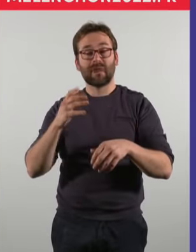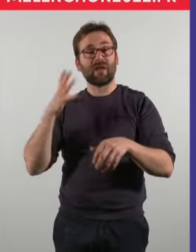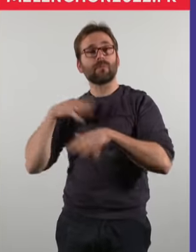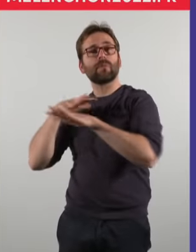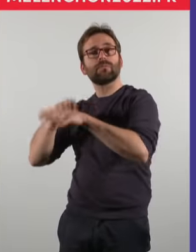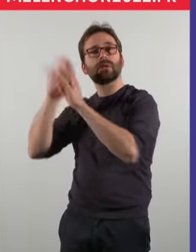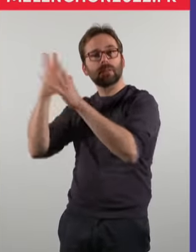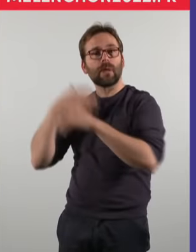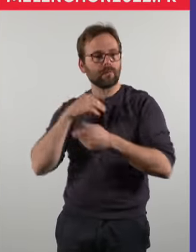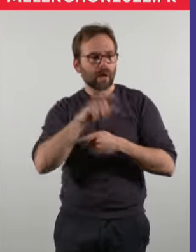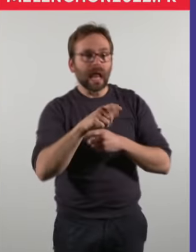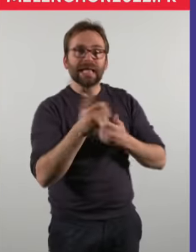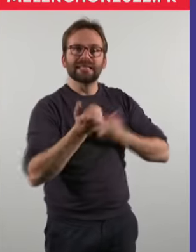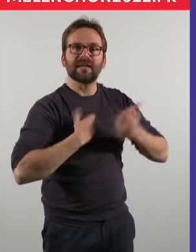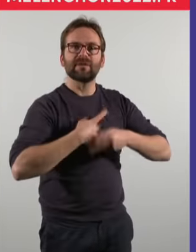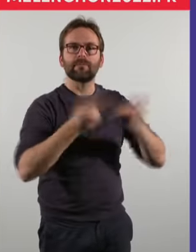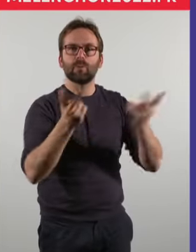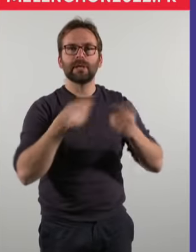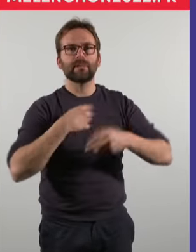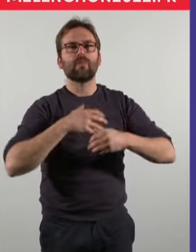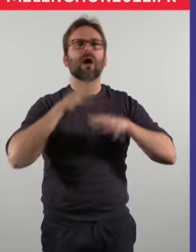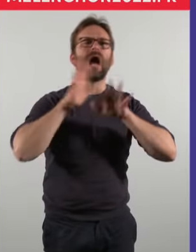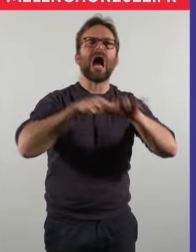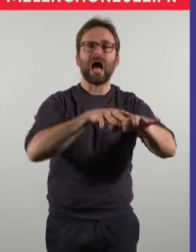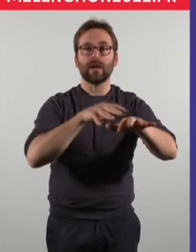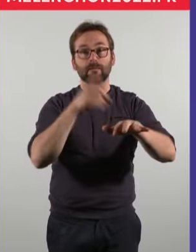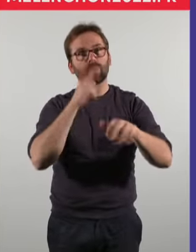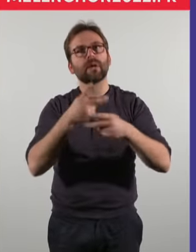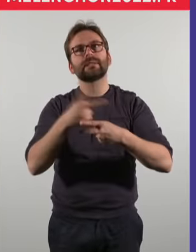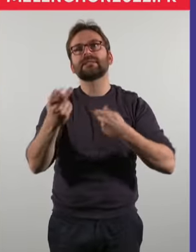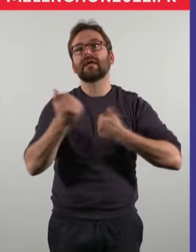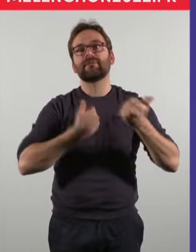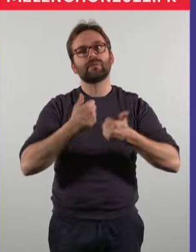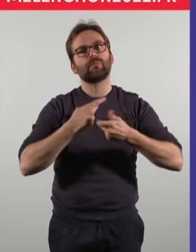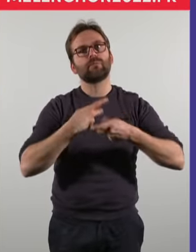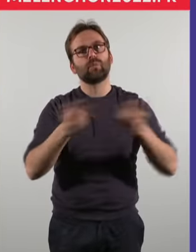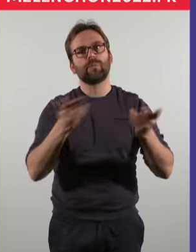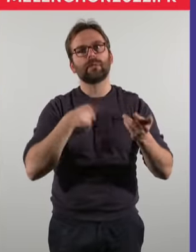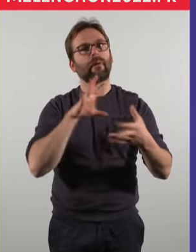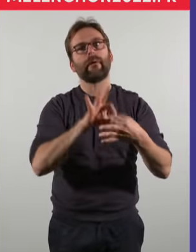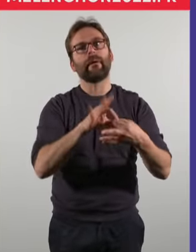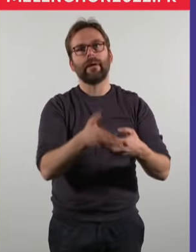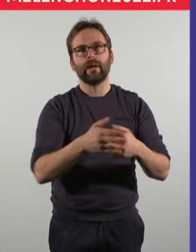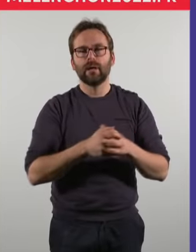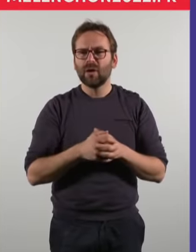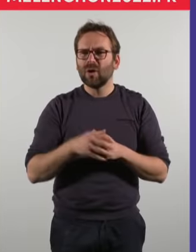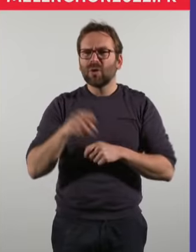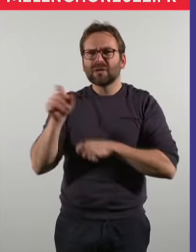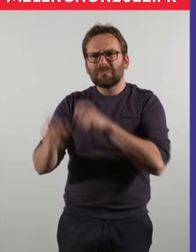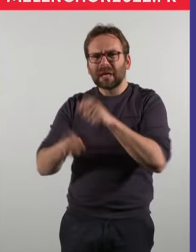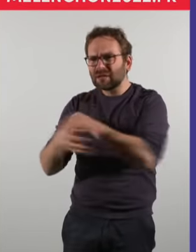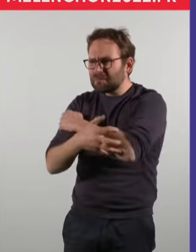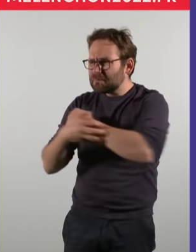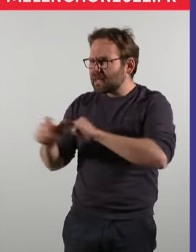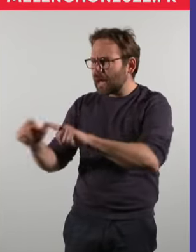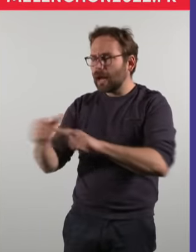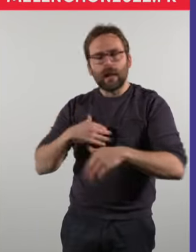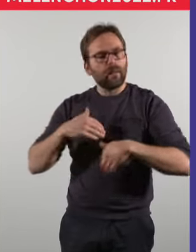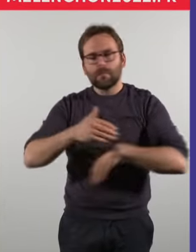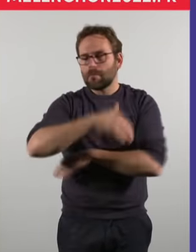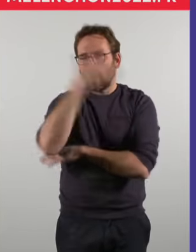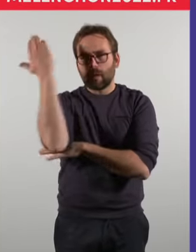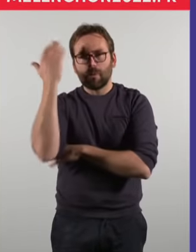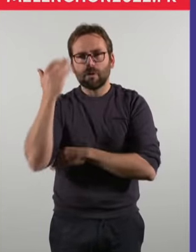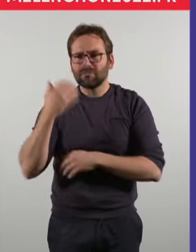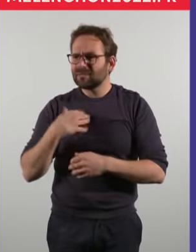publics. On est très attaché aux services publics. Et aussi le ras-le-bol de voir les gens dans la misère. Tout est